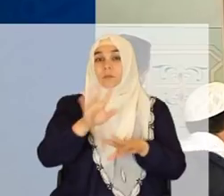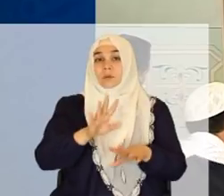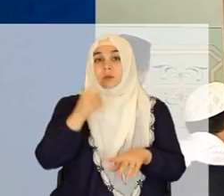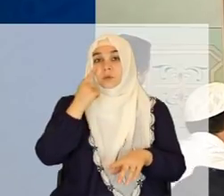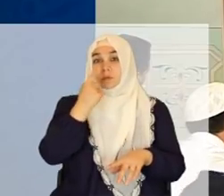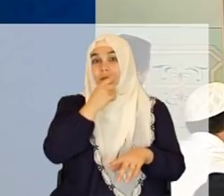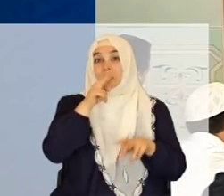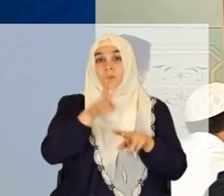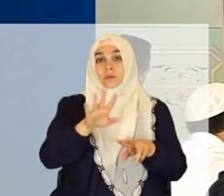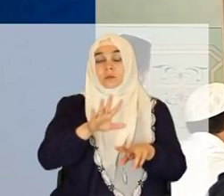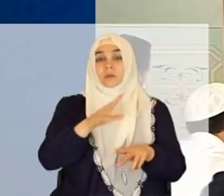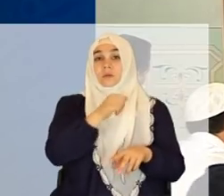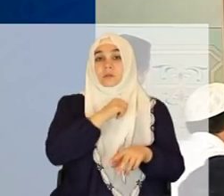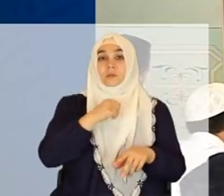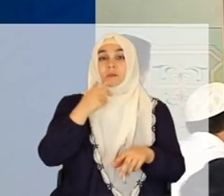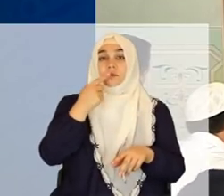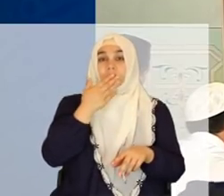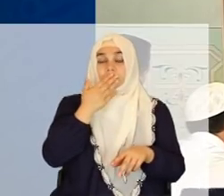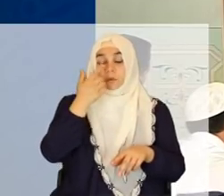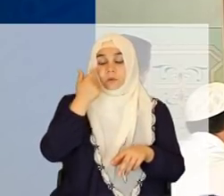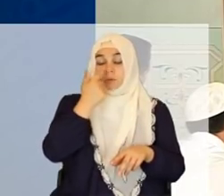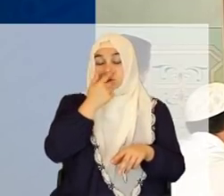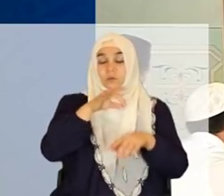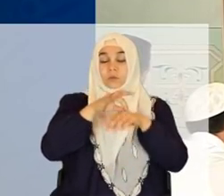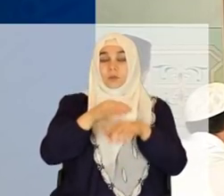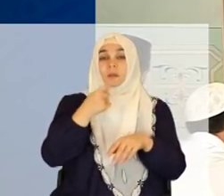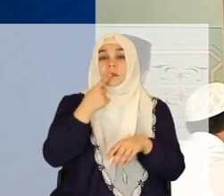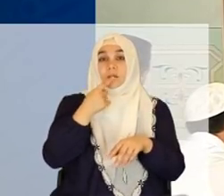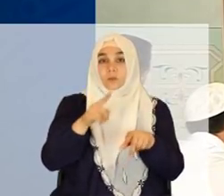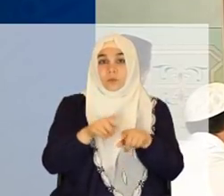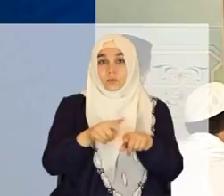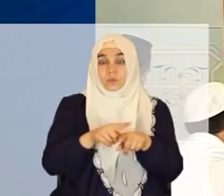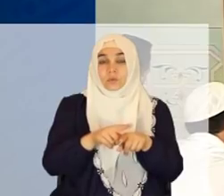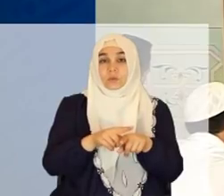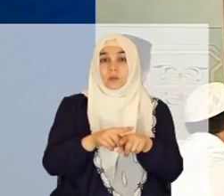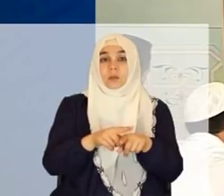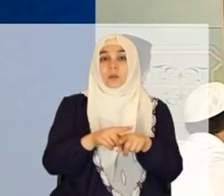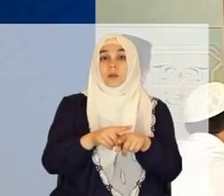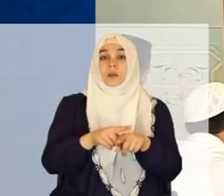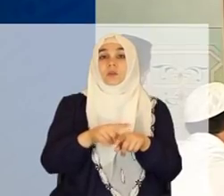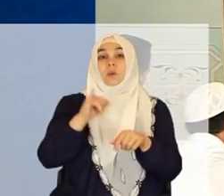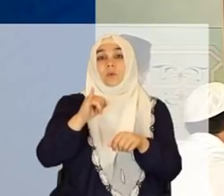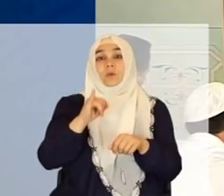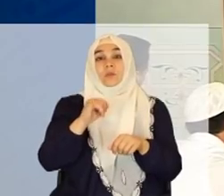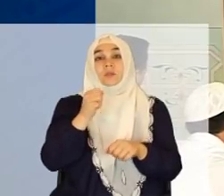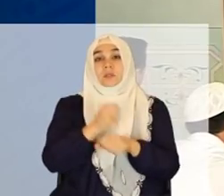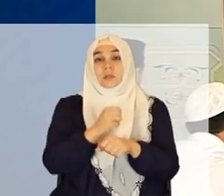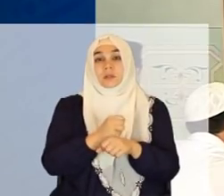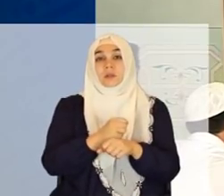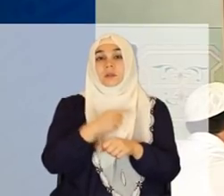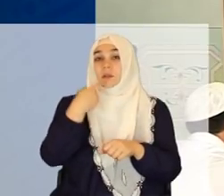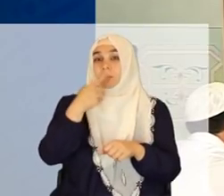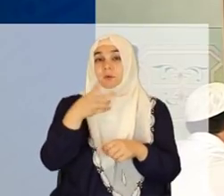ko'z tikilmaydi, ko'z ro'za tutadi. Til, haligi aytib o'tganimizdek, yomonliklardan